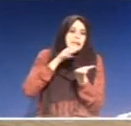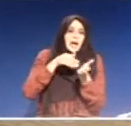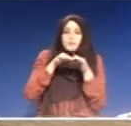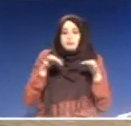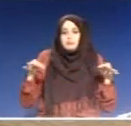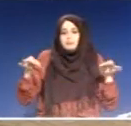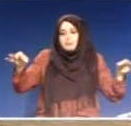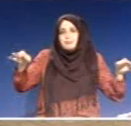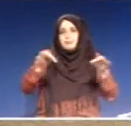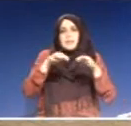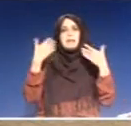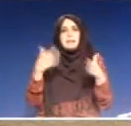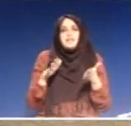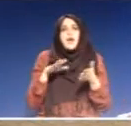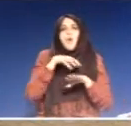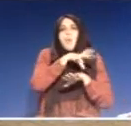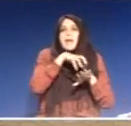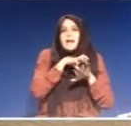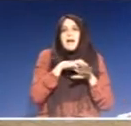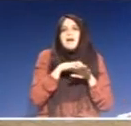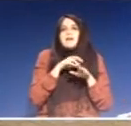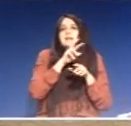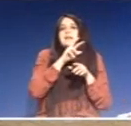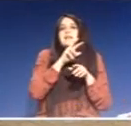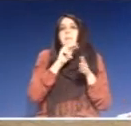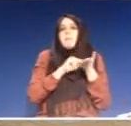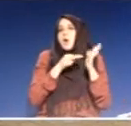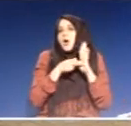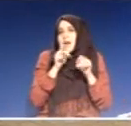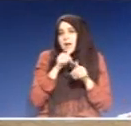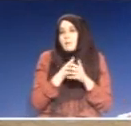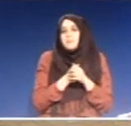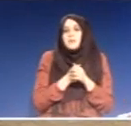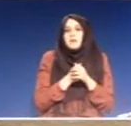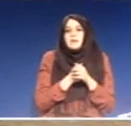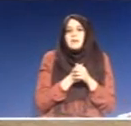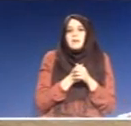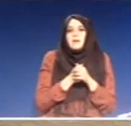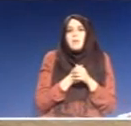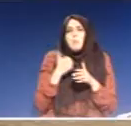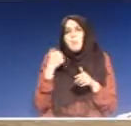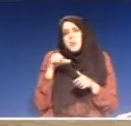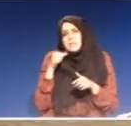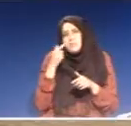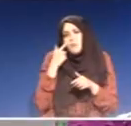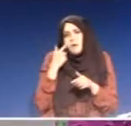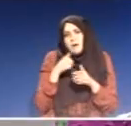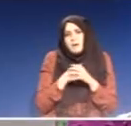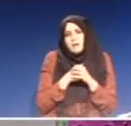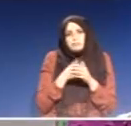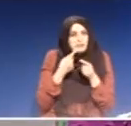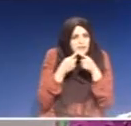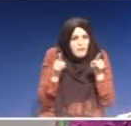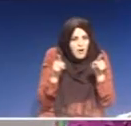للمسح، المسح الأراضي من قبل المديرية المتخصصة في الموضوع، ممكن يقارن يشوف باللي هناك